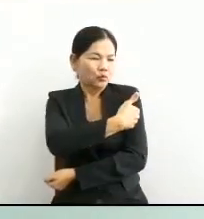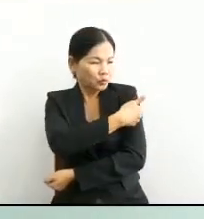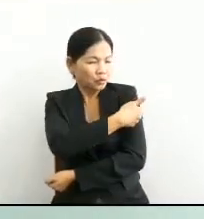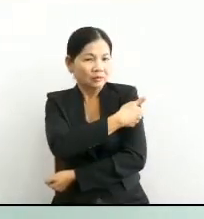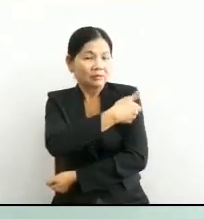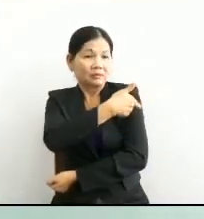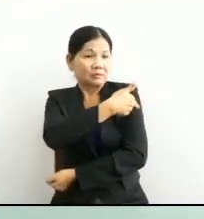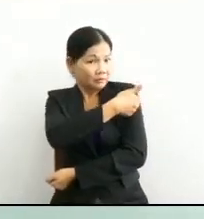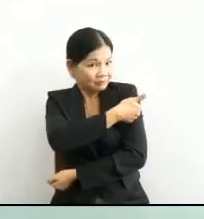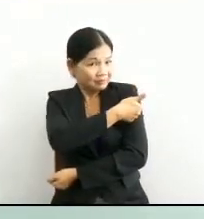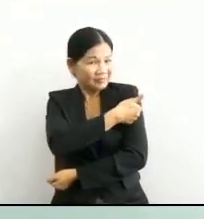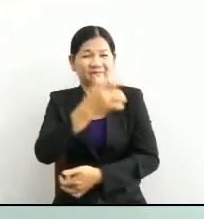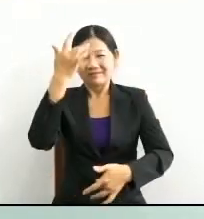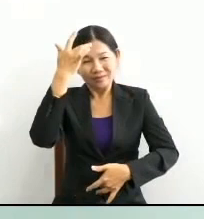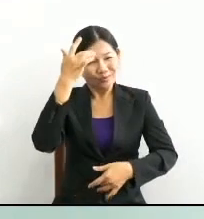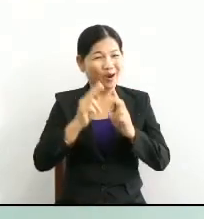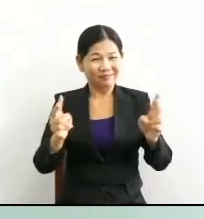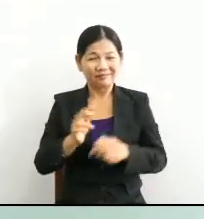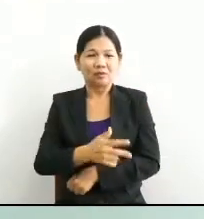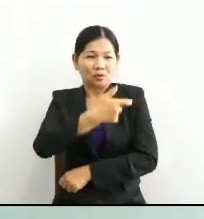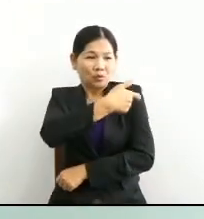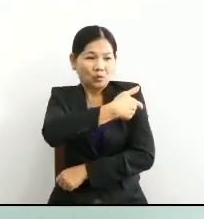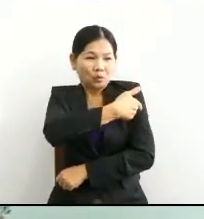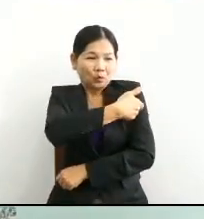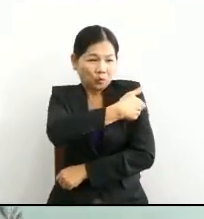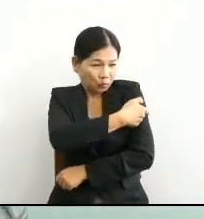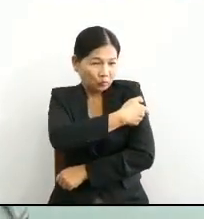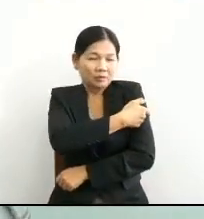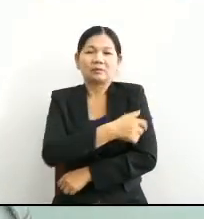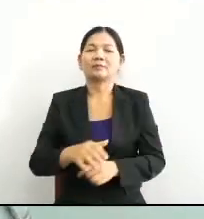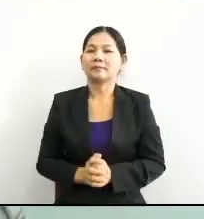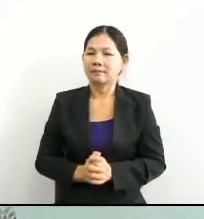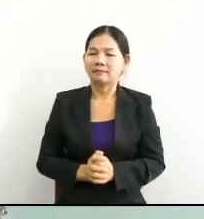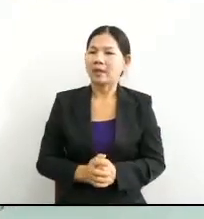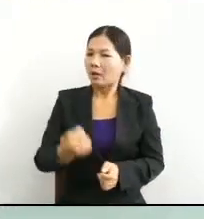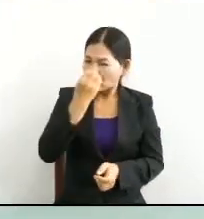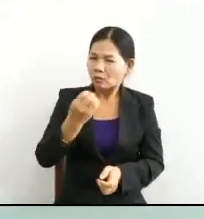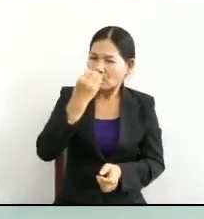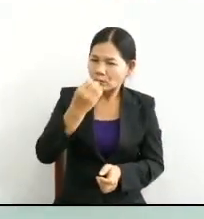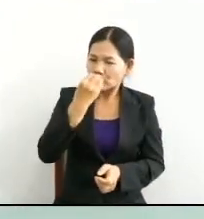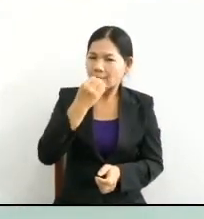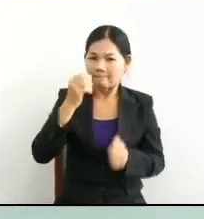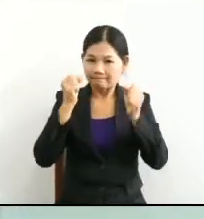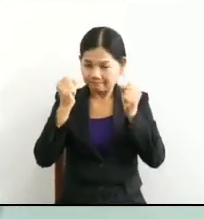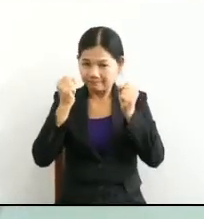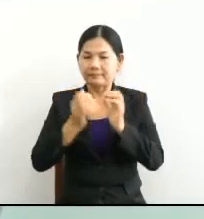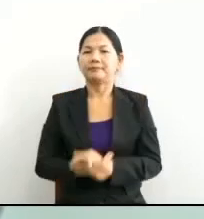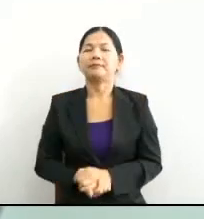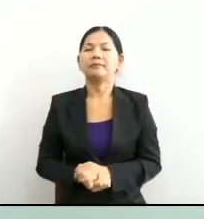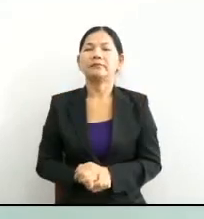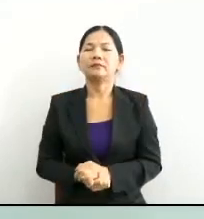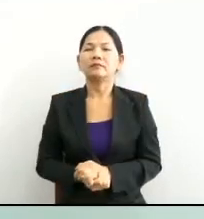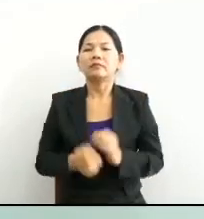Chẳng con chẳng ở bên chạy thắt nam ớt. À tì, mấy nế. Chẳng con khóm nhằm à hà cục cơ. Chắc khăn khóm nì ạ. Con